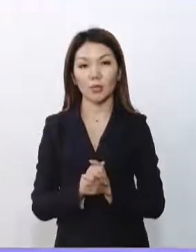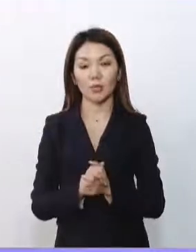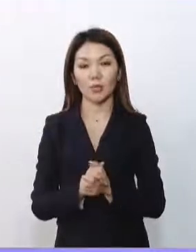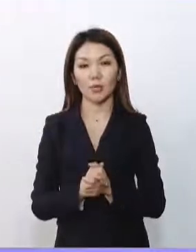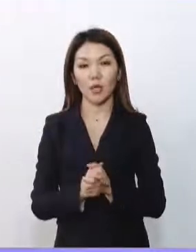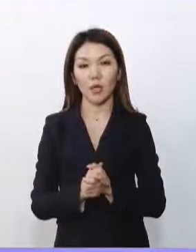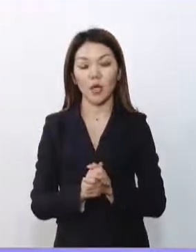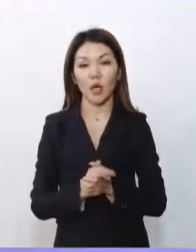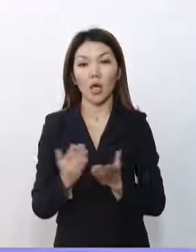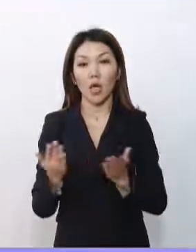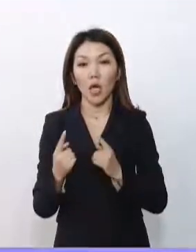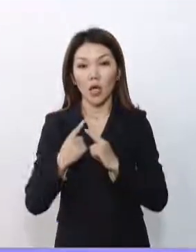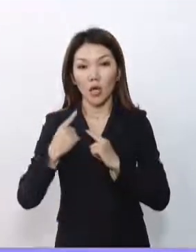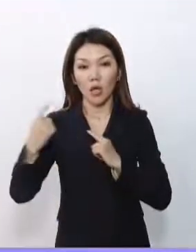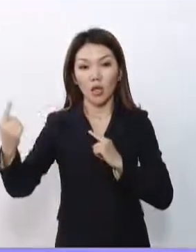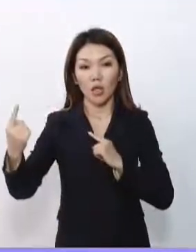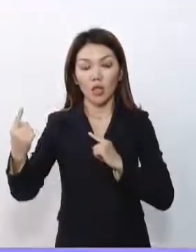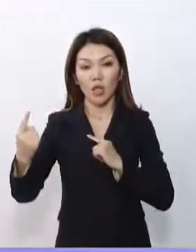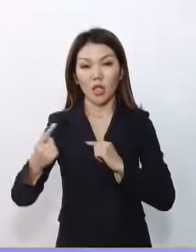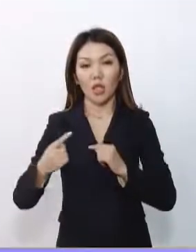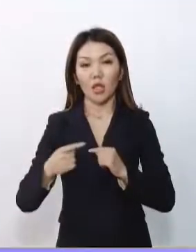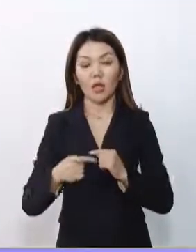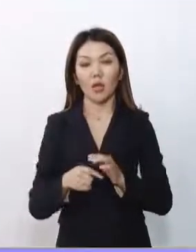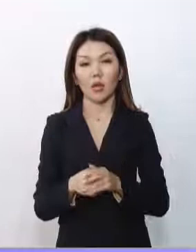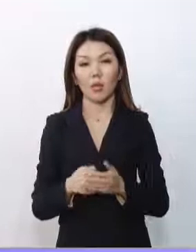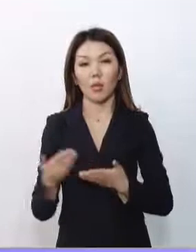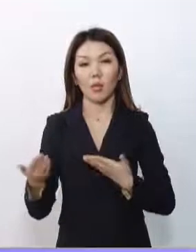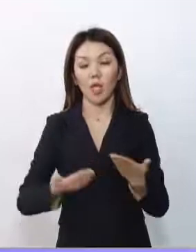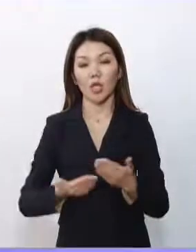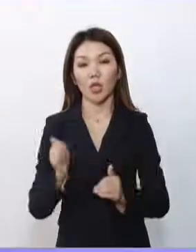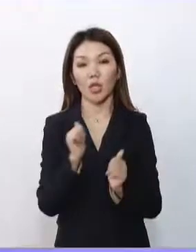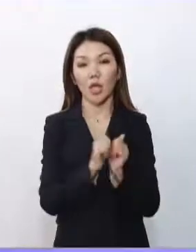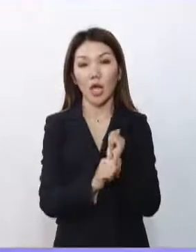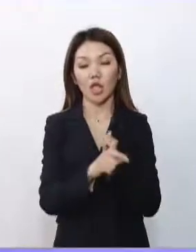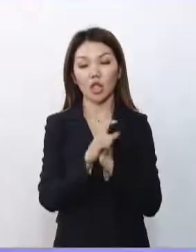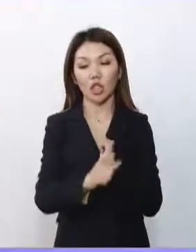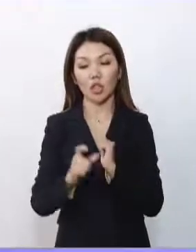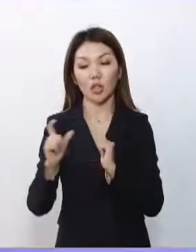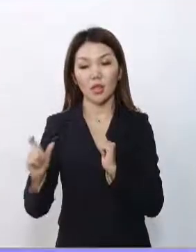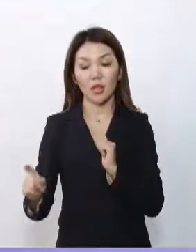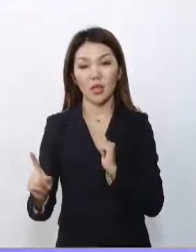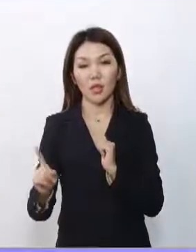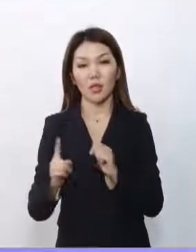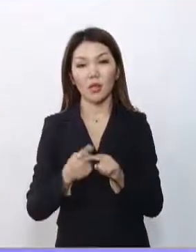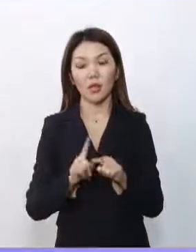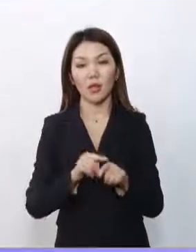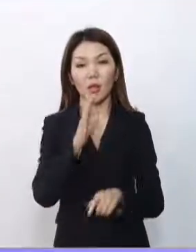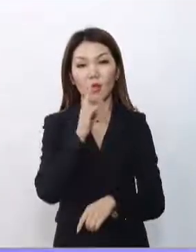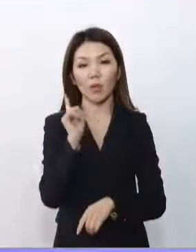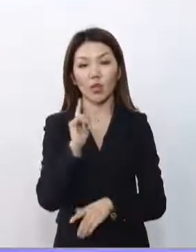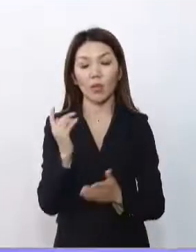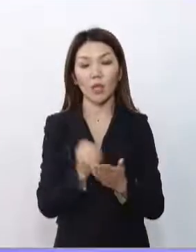какое расстояние пройдет каждый за это время чтобы найти